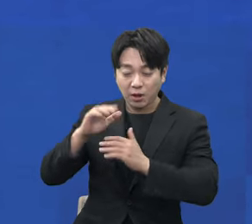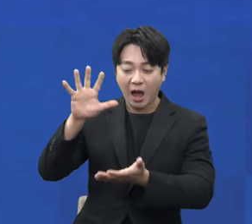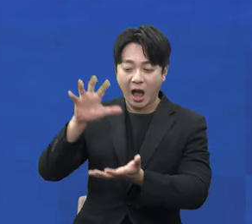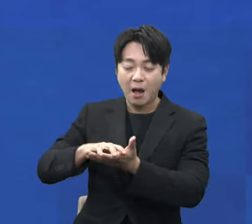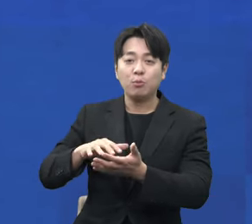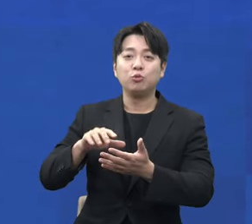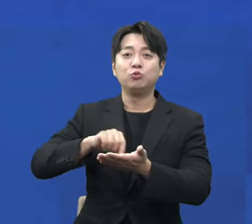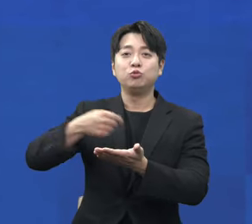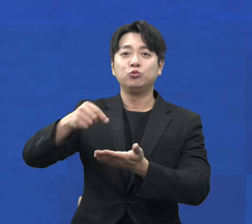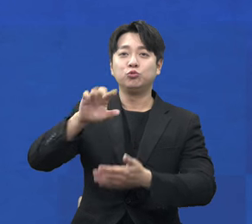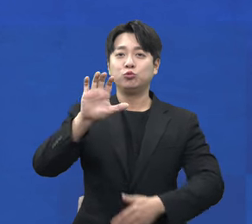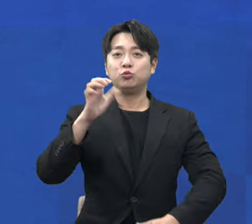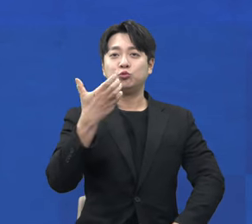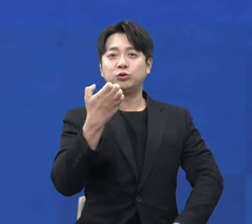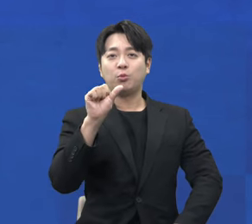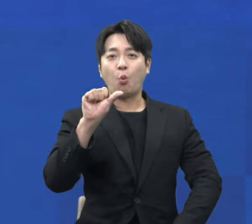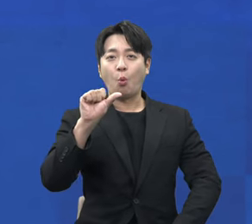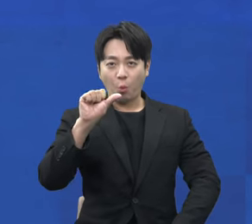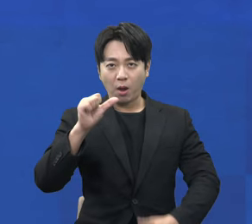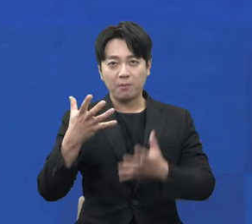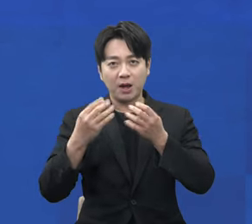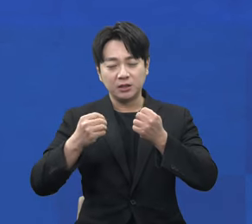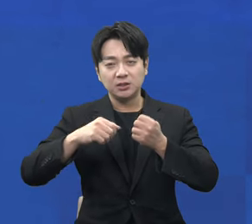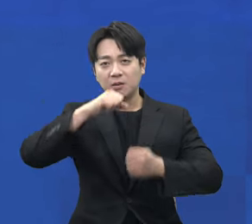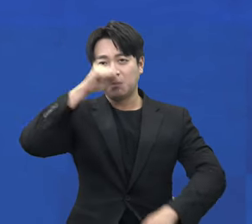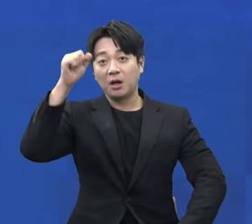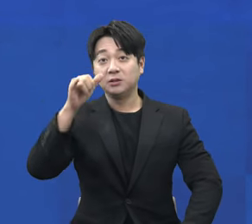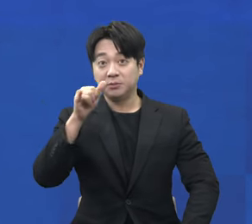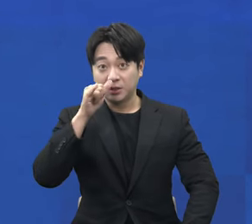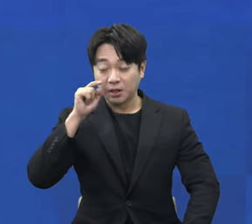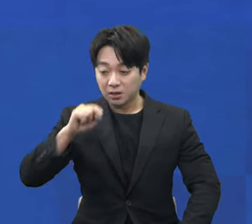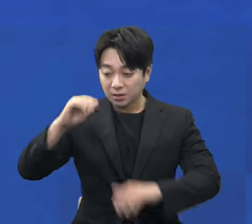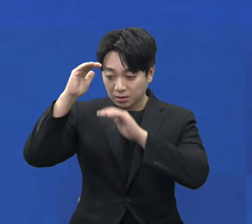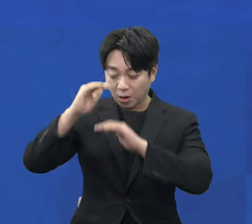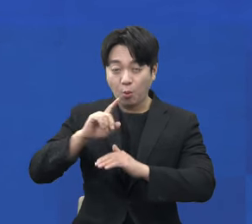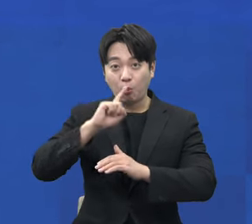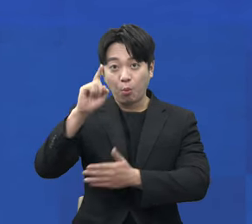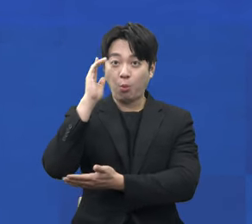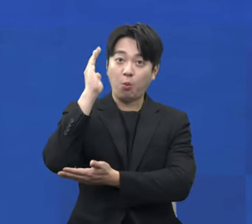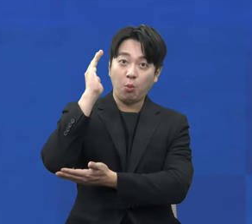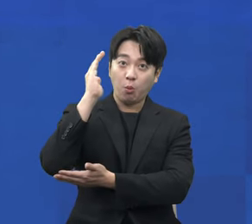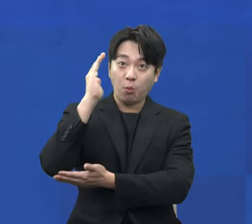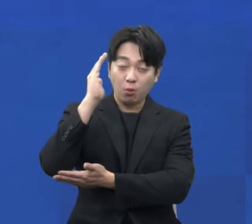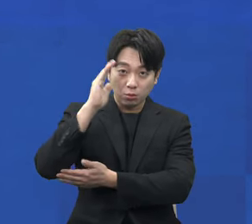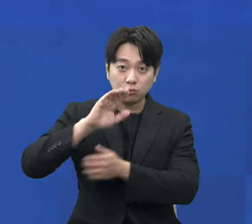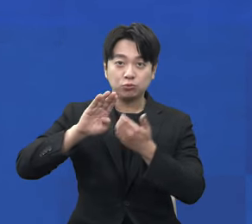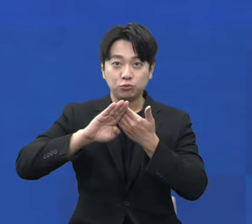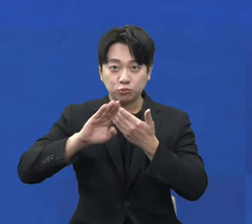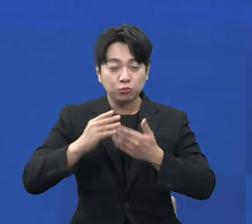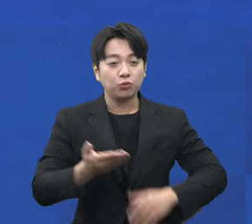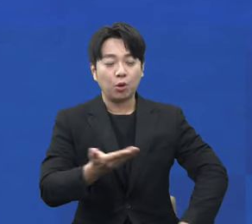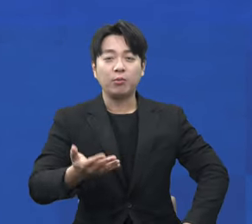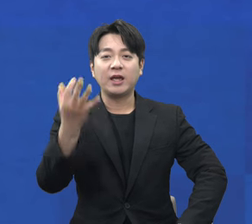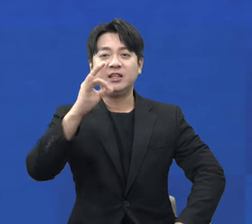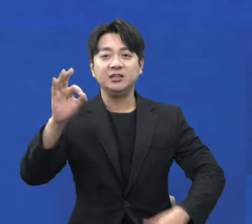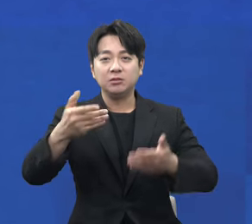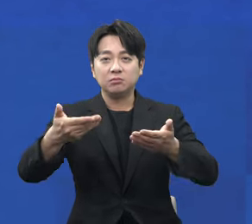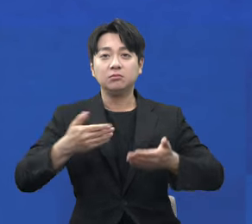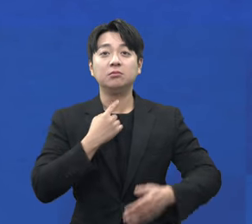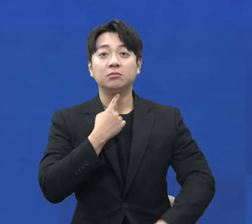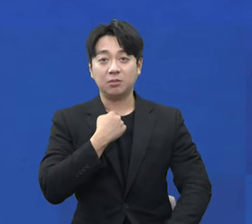했습니다. 그 성과를 토대로 보고회를 열었고 그 보고회에서 우리는 인정받았습니다. 역사에